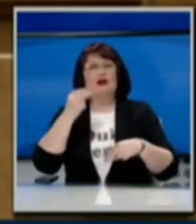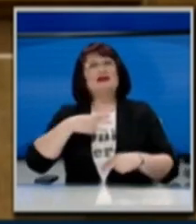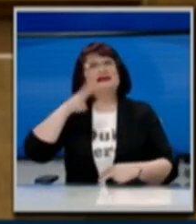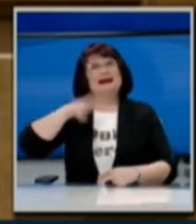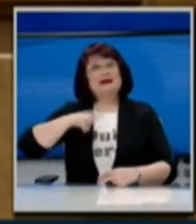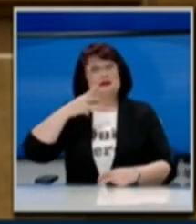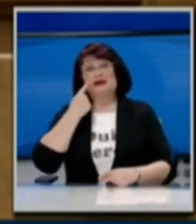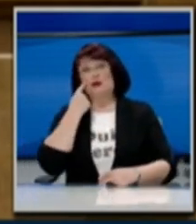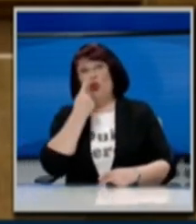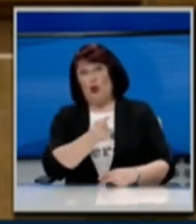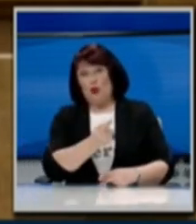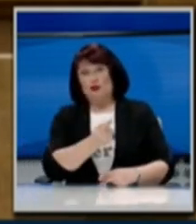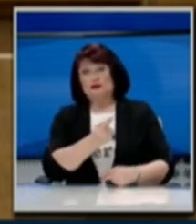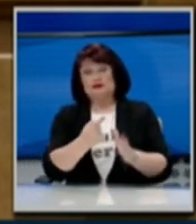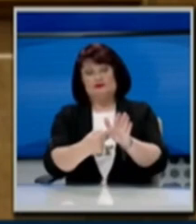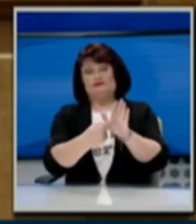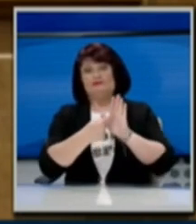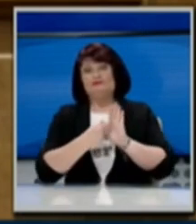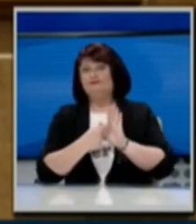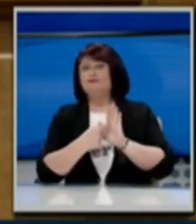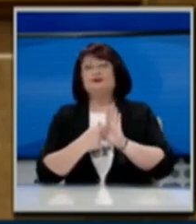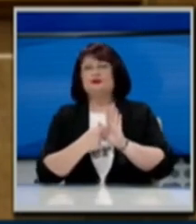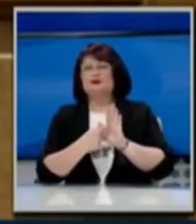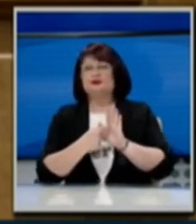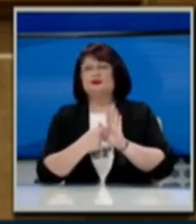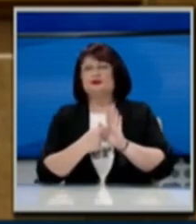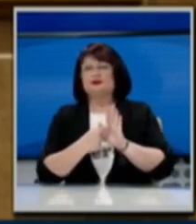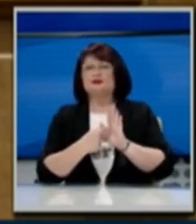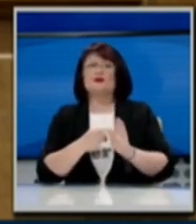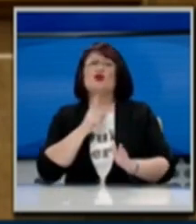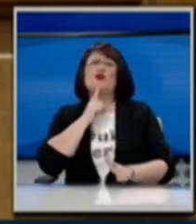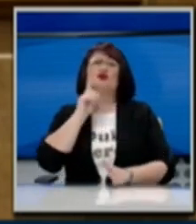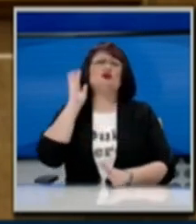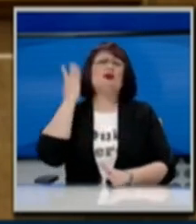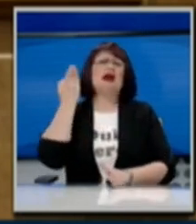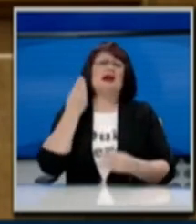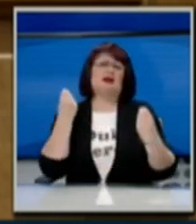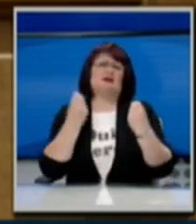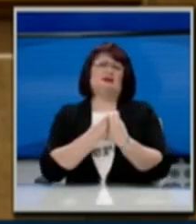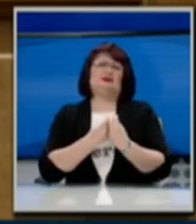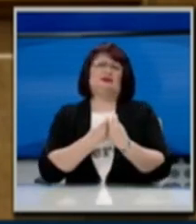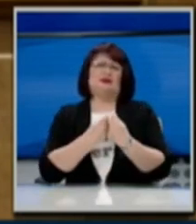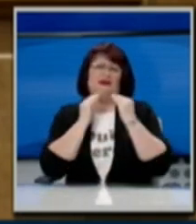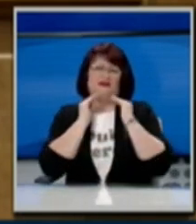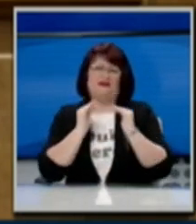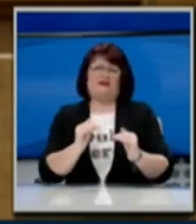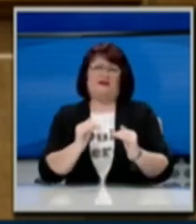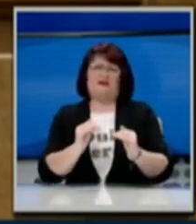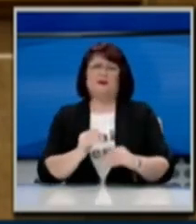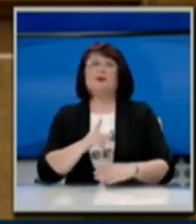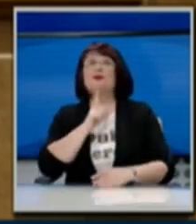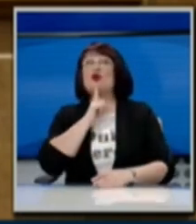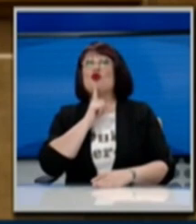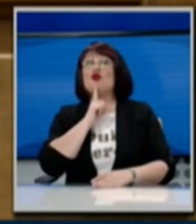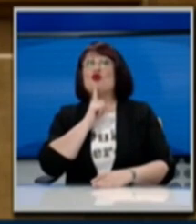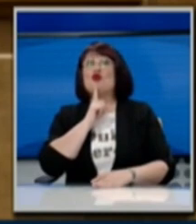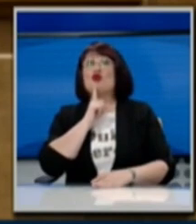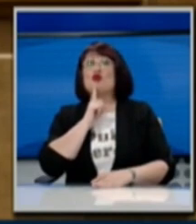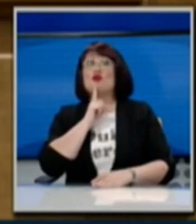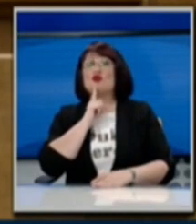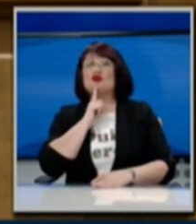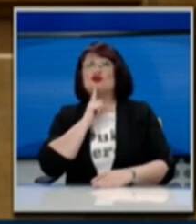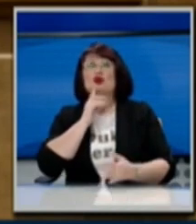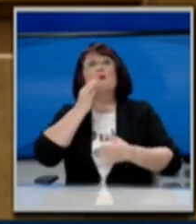τριήμερο αποτέλεσε ένα δείγμα από τα παλιά. Όπως δείγμα από τα παλιά είναι ότι μιλάω και δεν με